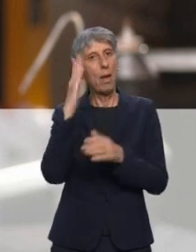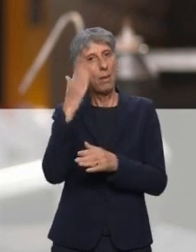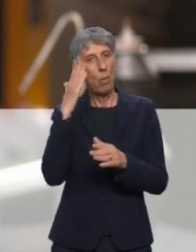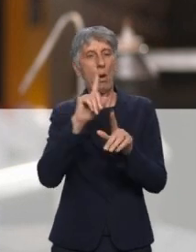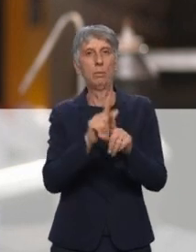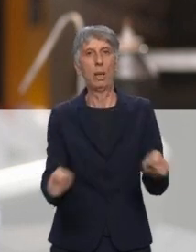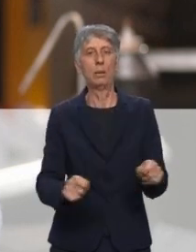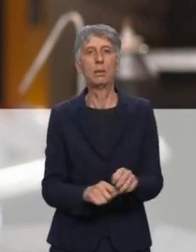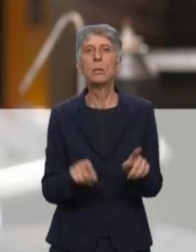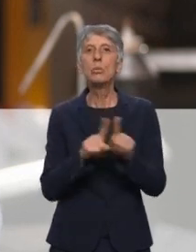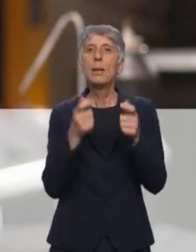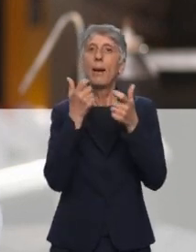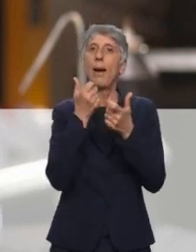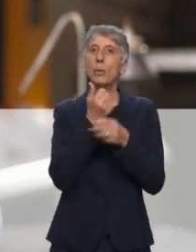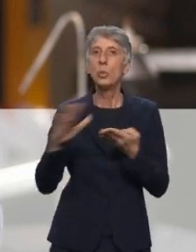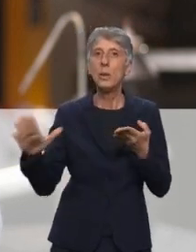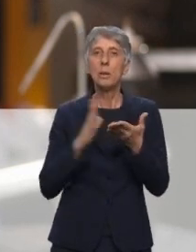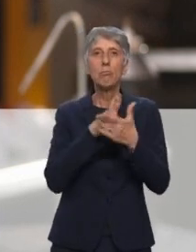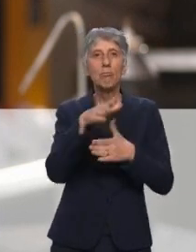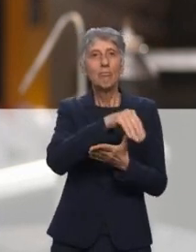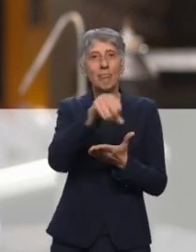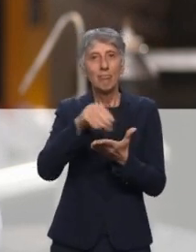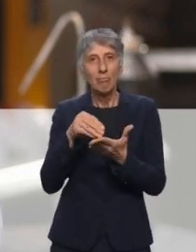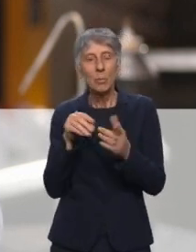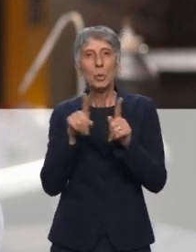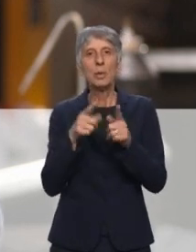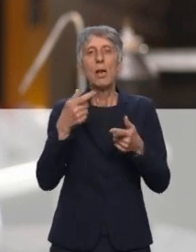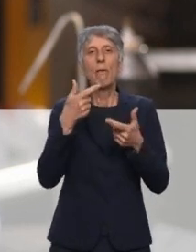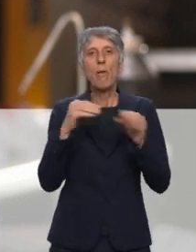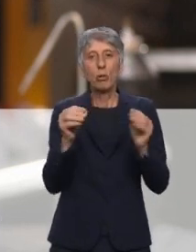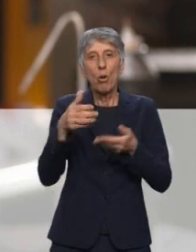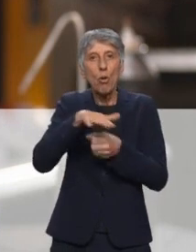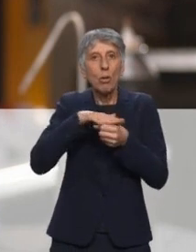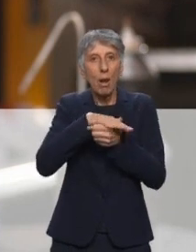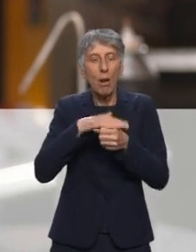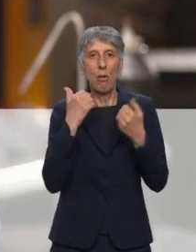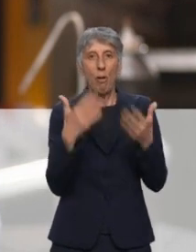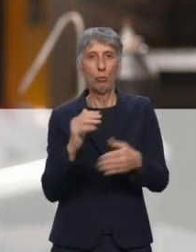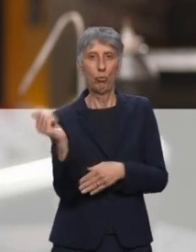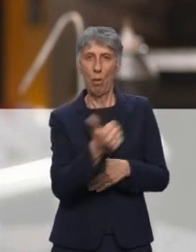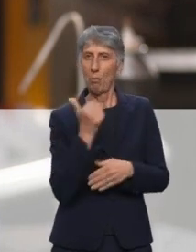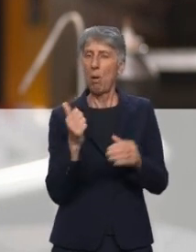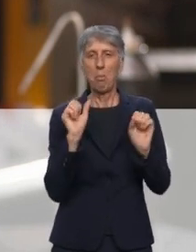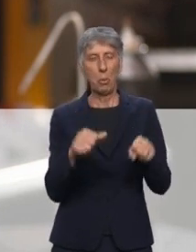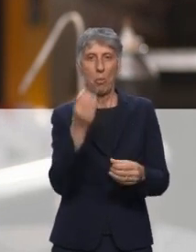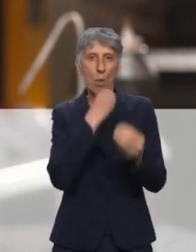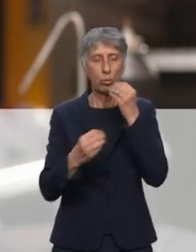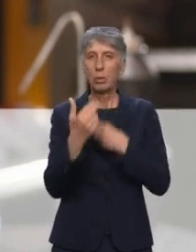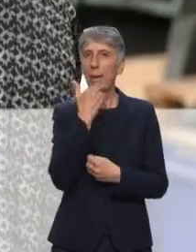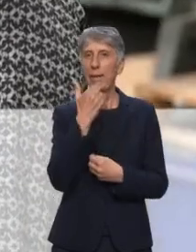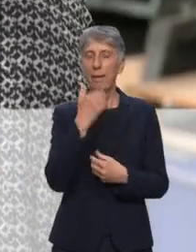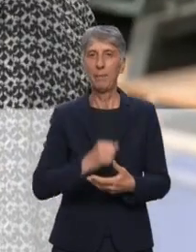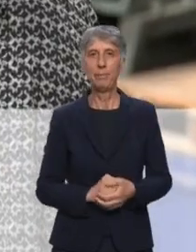l'accès gratuit à la restauration collective et des circuits courts, qui donne les moyens à chacune et chacun de se nourrir de bons